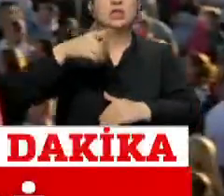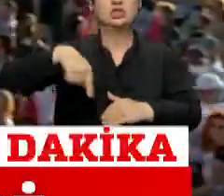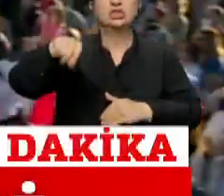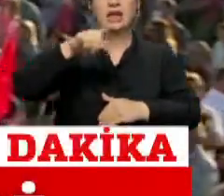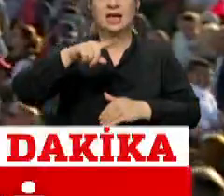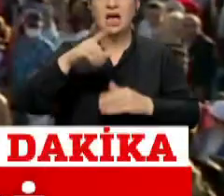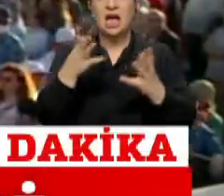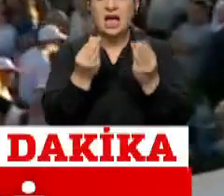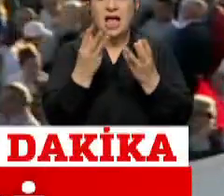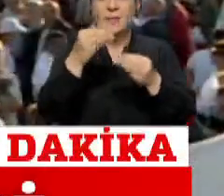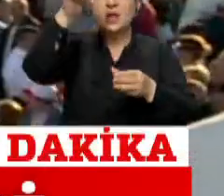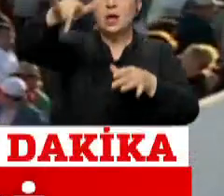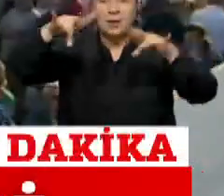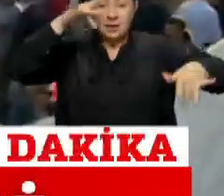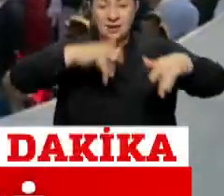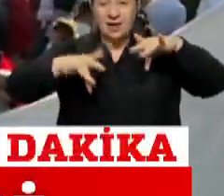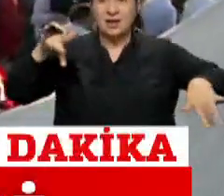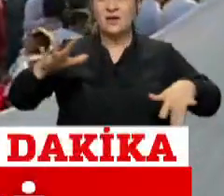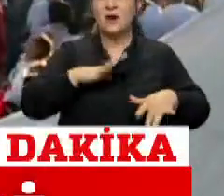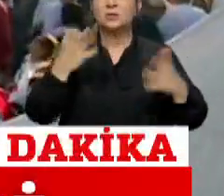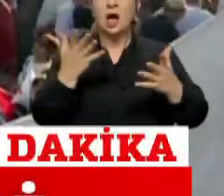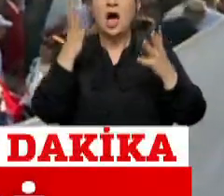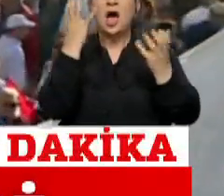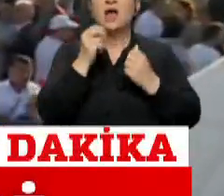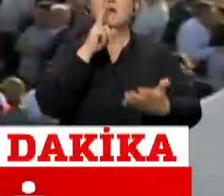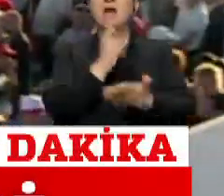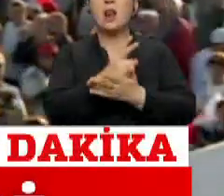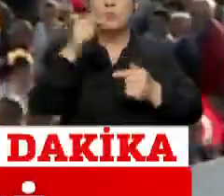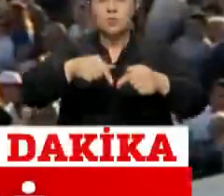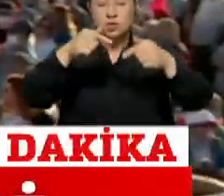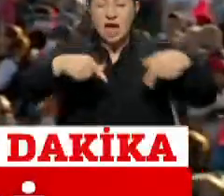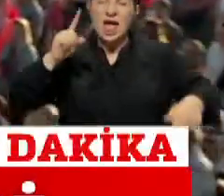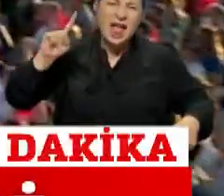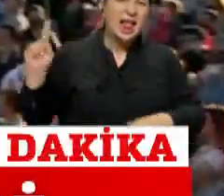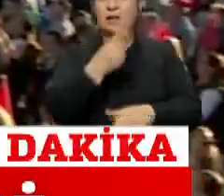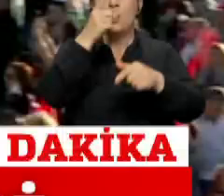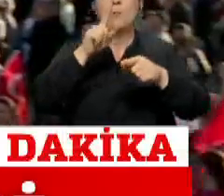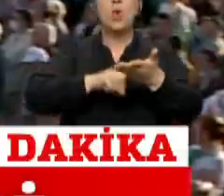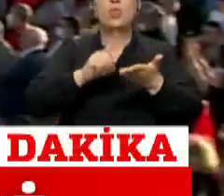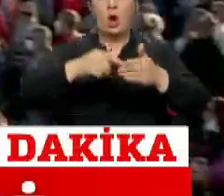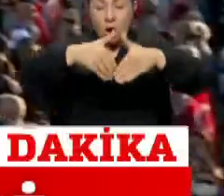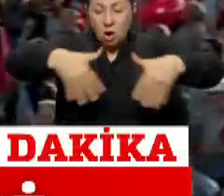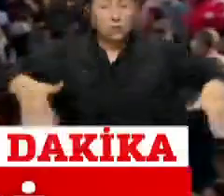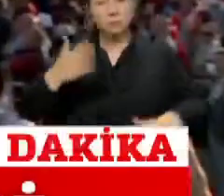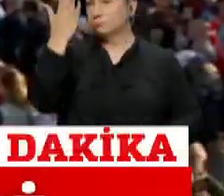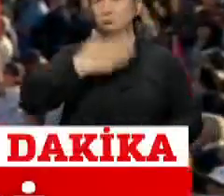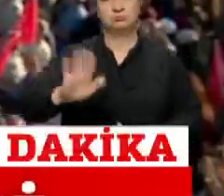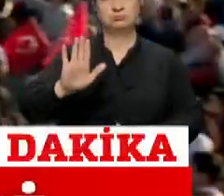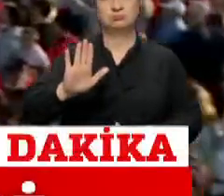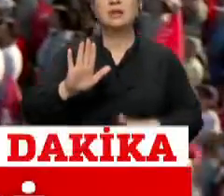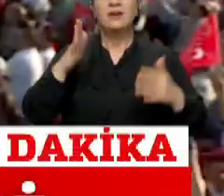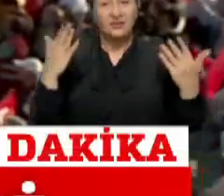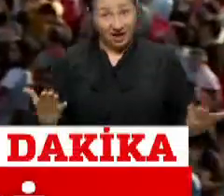yöneticileri kalabalığın arasına karıştı. Çünkü alınan kararla burada ilk kez protokol kuralları